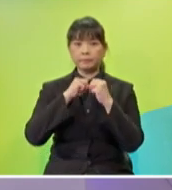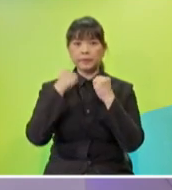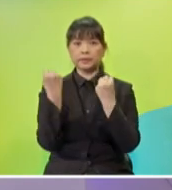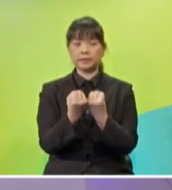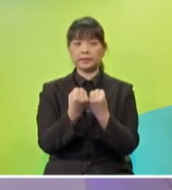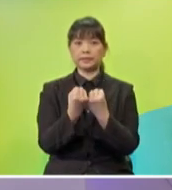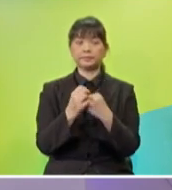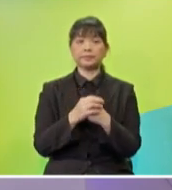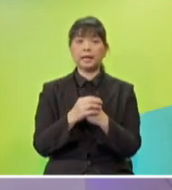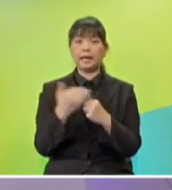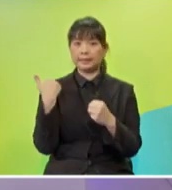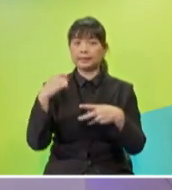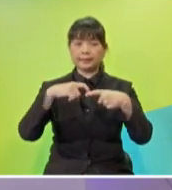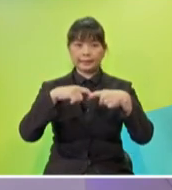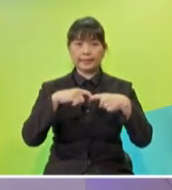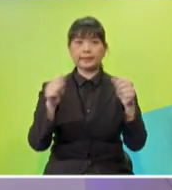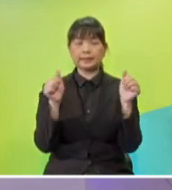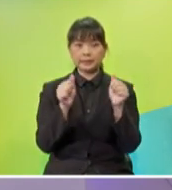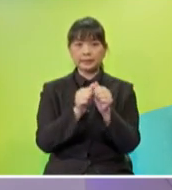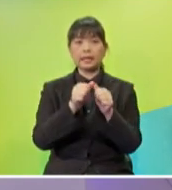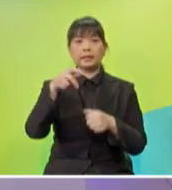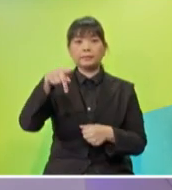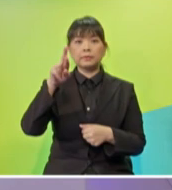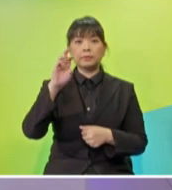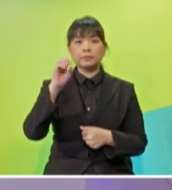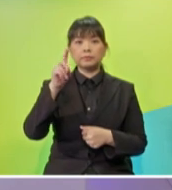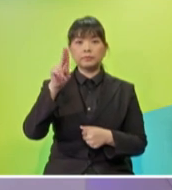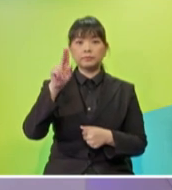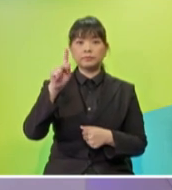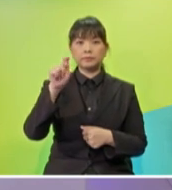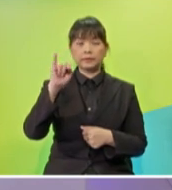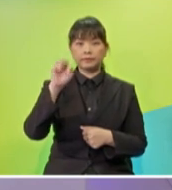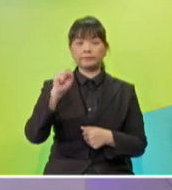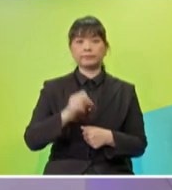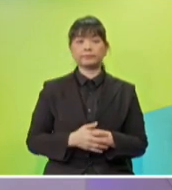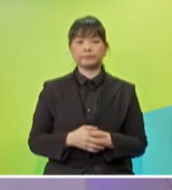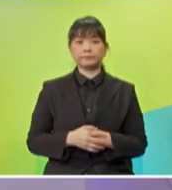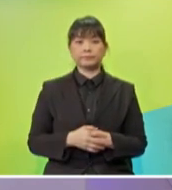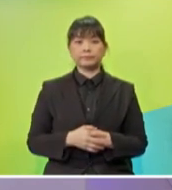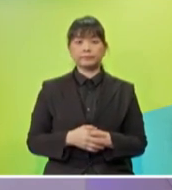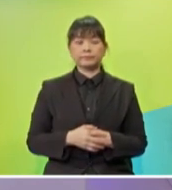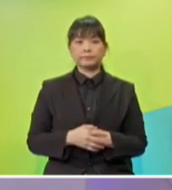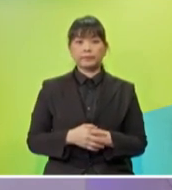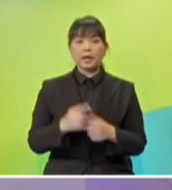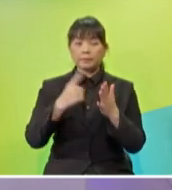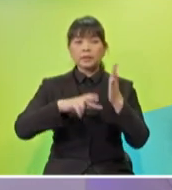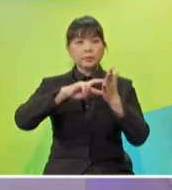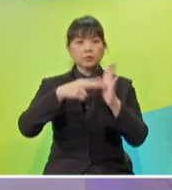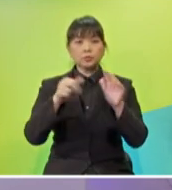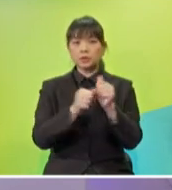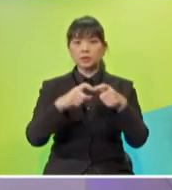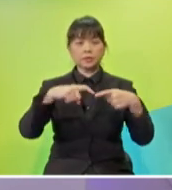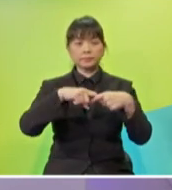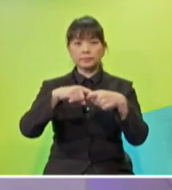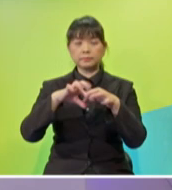produktif Apakah yang dikatakan persatu padu dan bekerjasama rakyat yang sehat